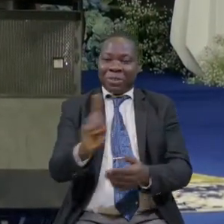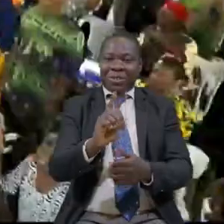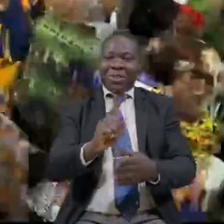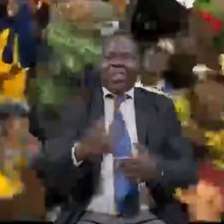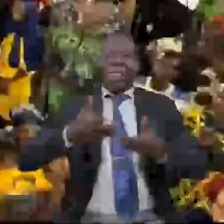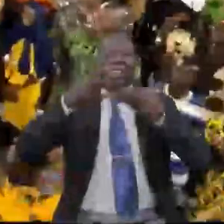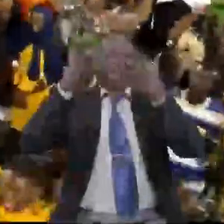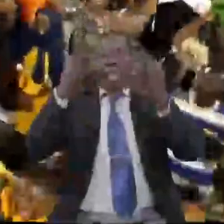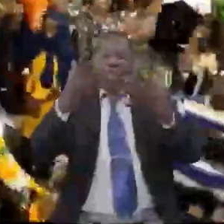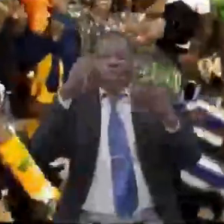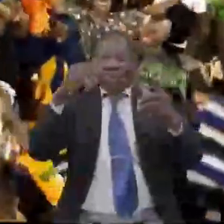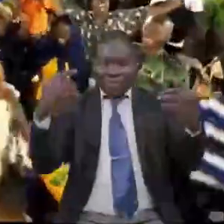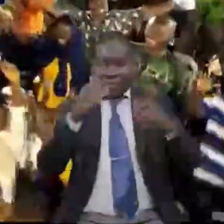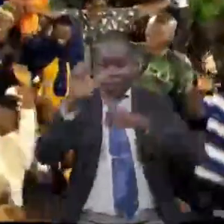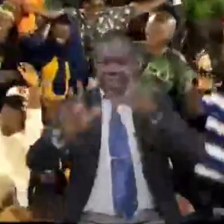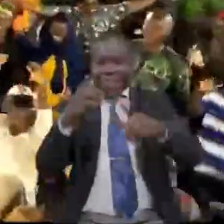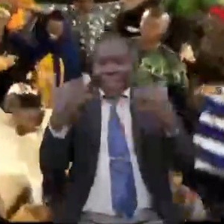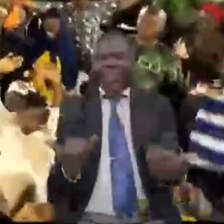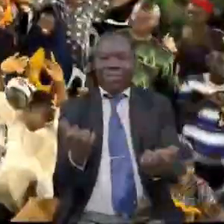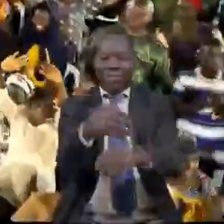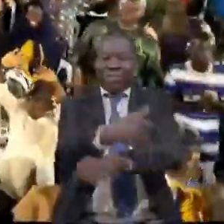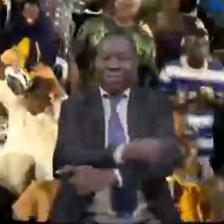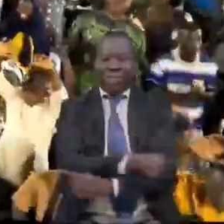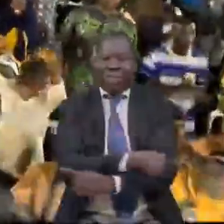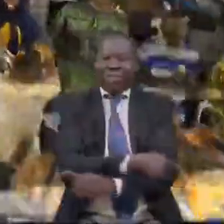quelqu'un crie aujourd'hui.